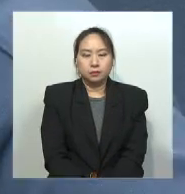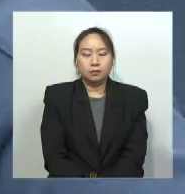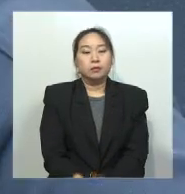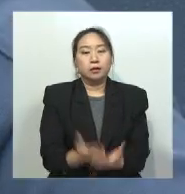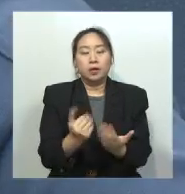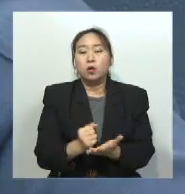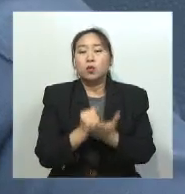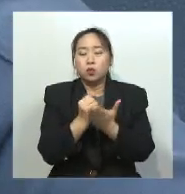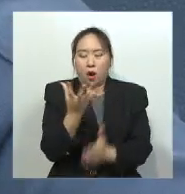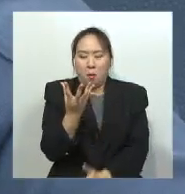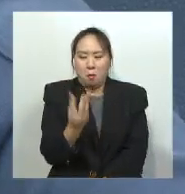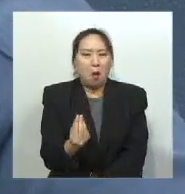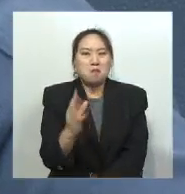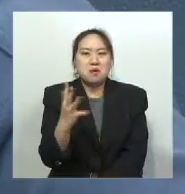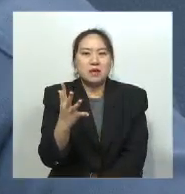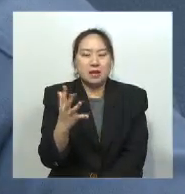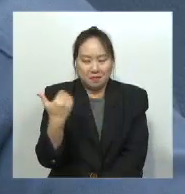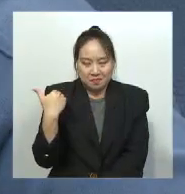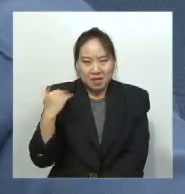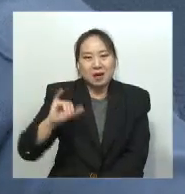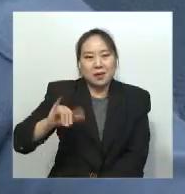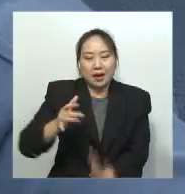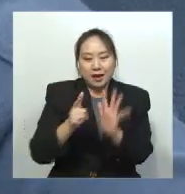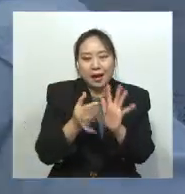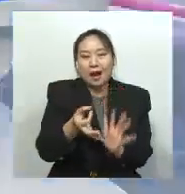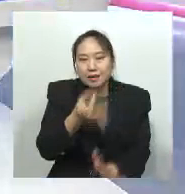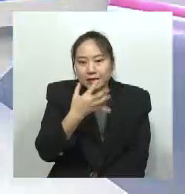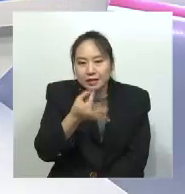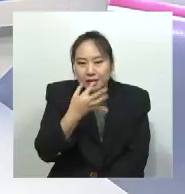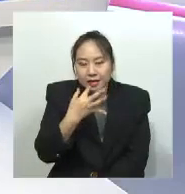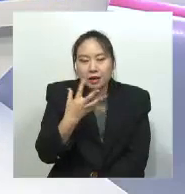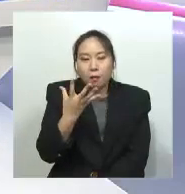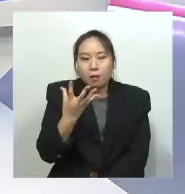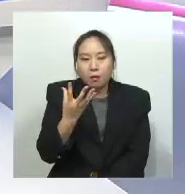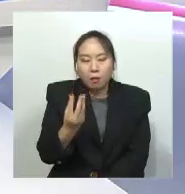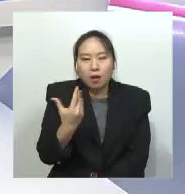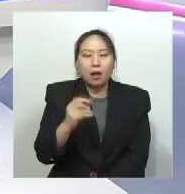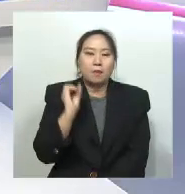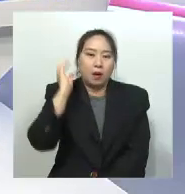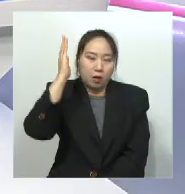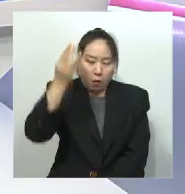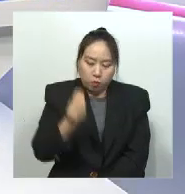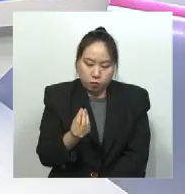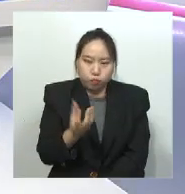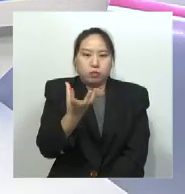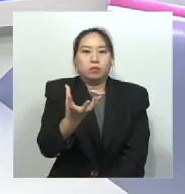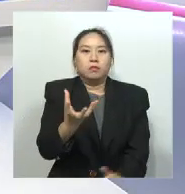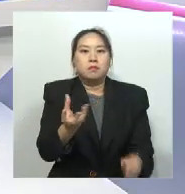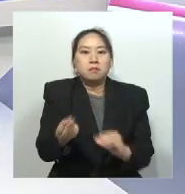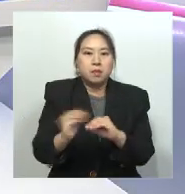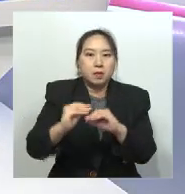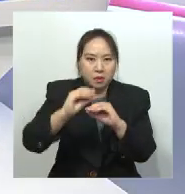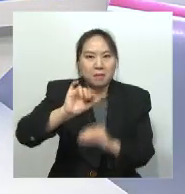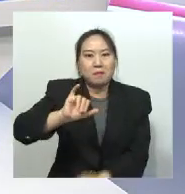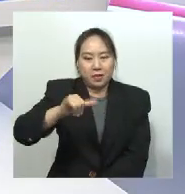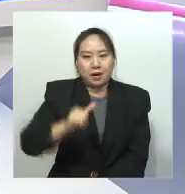นอกจากจะไม่ช่วยให้ลดน้ำหนักแล้วนะคะบางรายทานยาลดความอ้วนเนี่ยภายหลังเกิดโยโย่เอฟเฟคด้วยกลับมามีน้ำหนักเพิ่มขึ้นกว่าเดิมอีกน